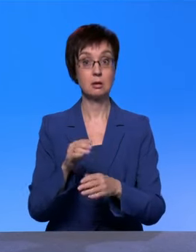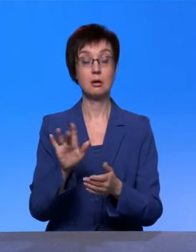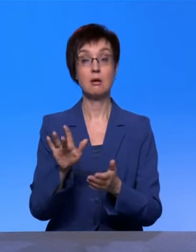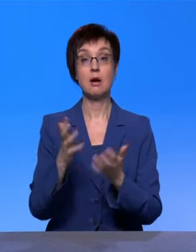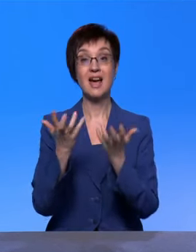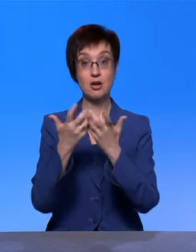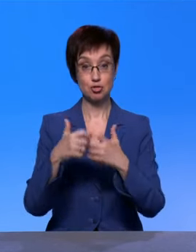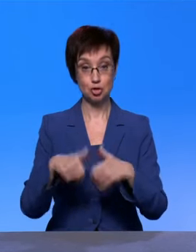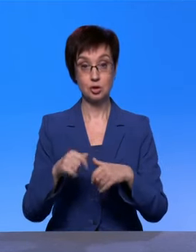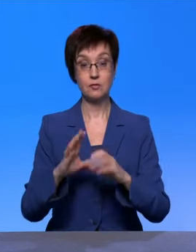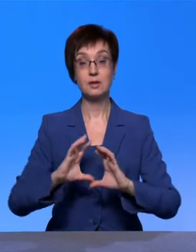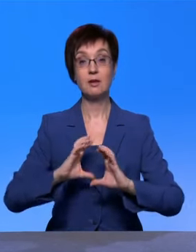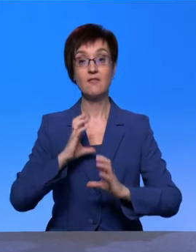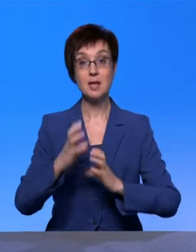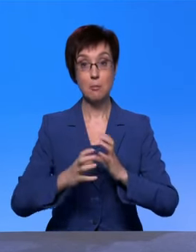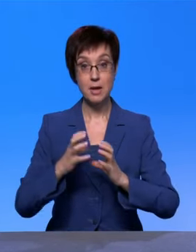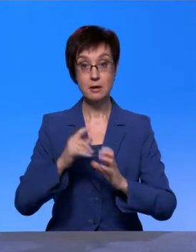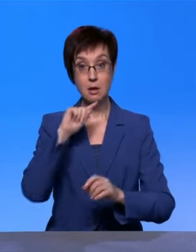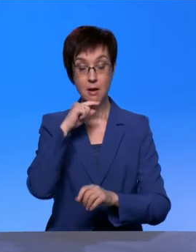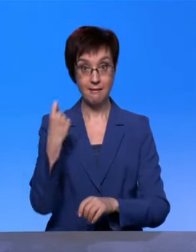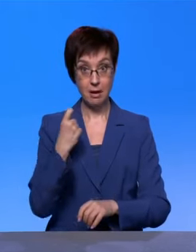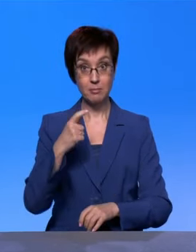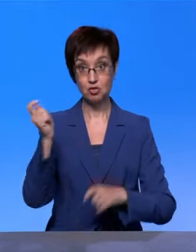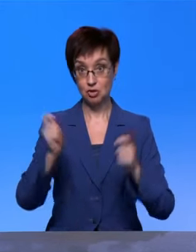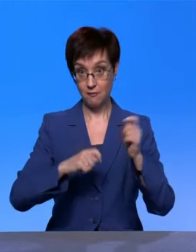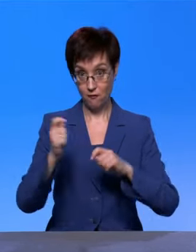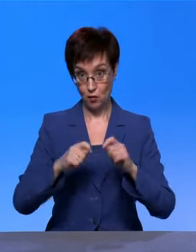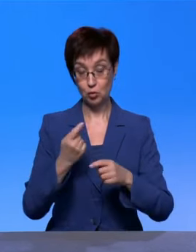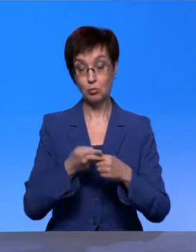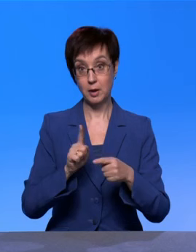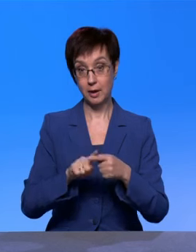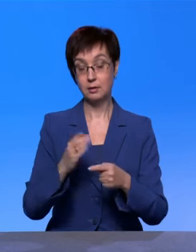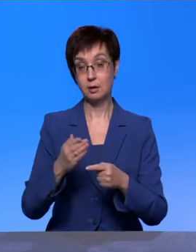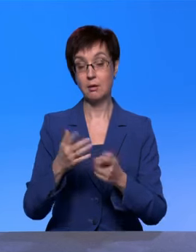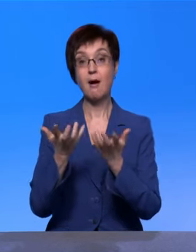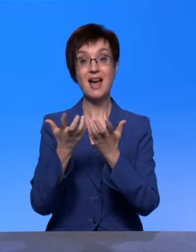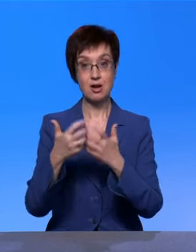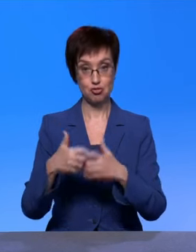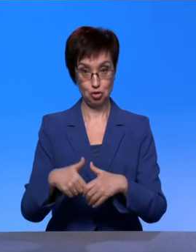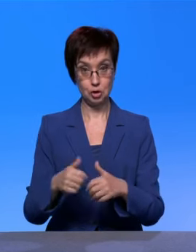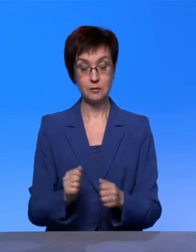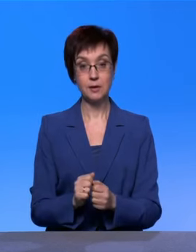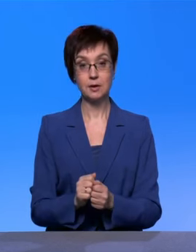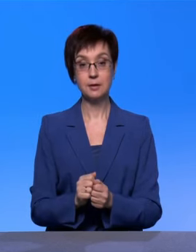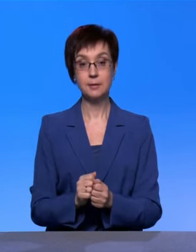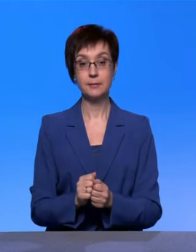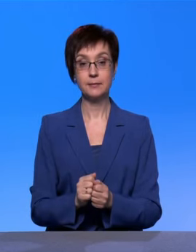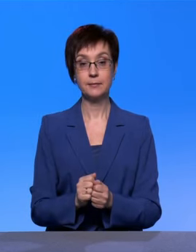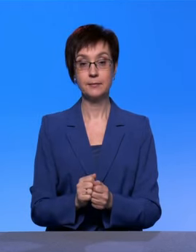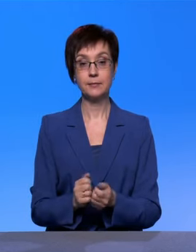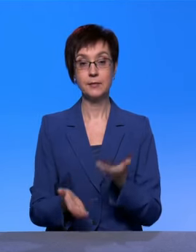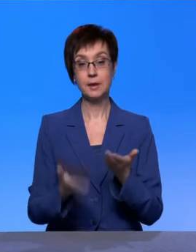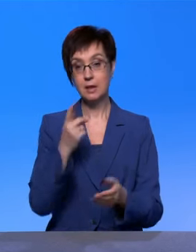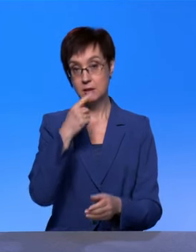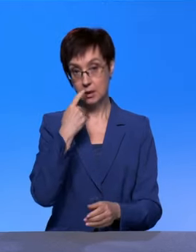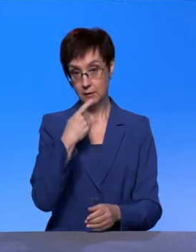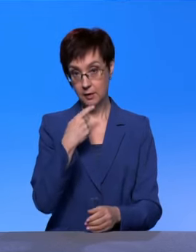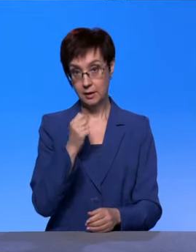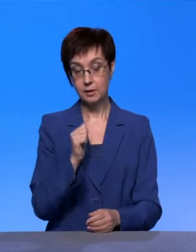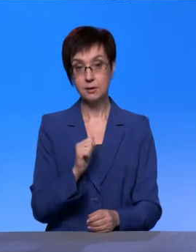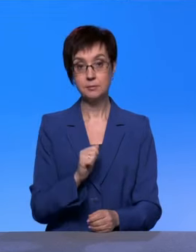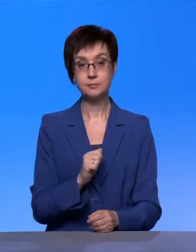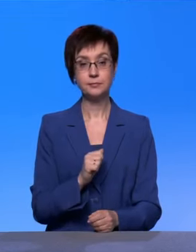форум, точнее, рассчитывает. Это общепризнанные параметры. Дальше. Вот если говорить, они делят на 6 групп,